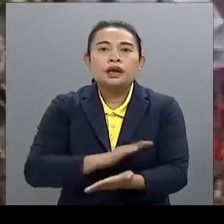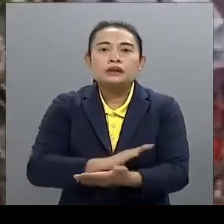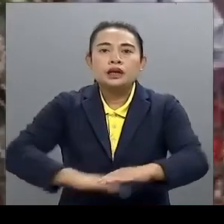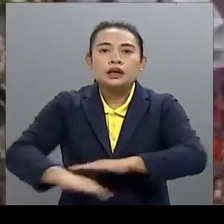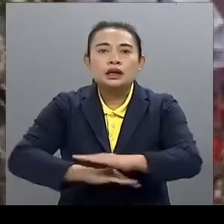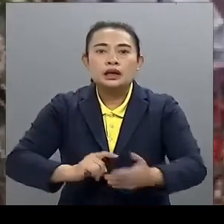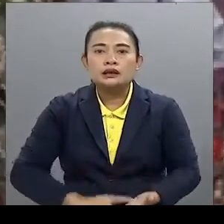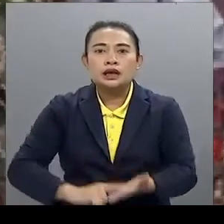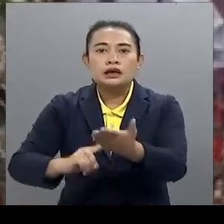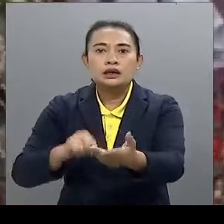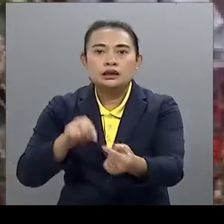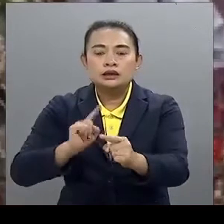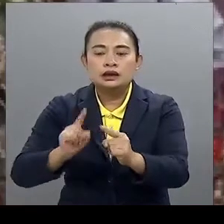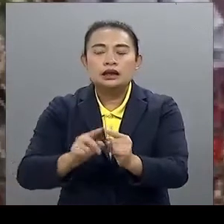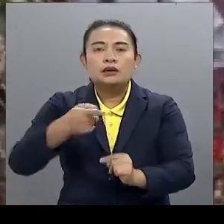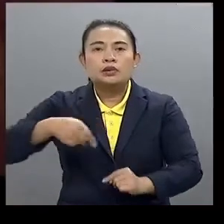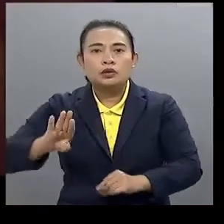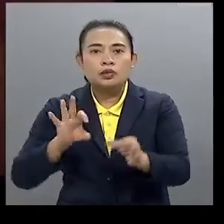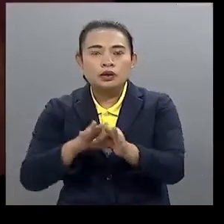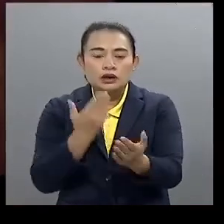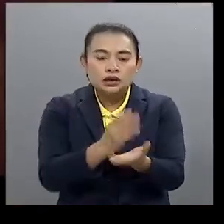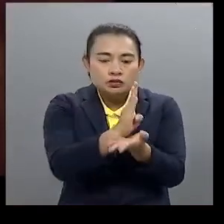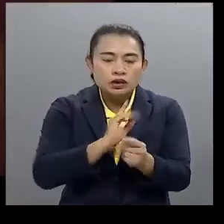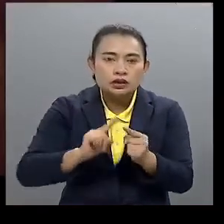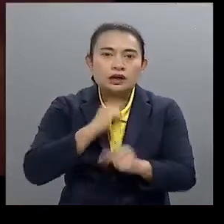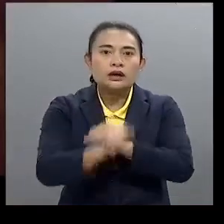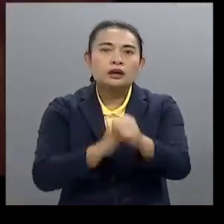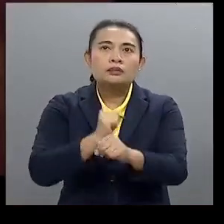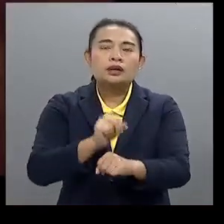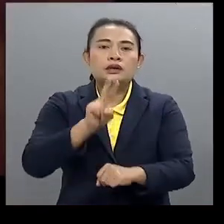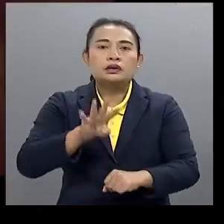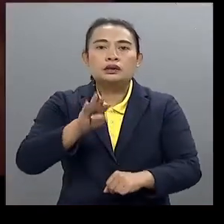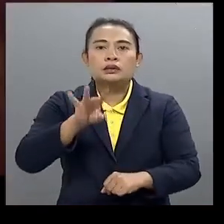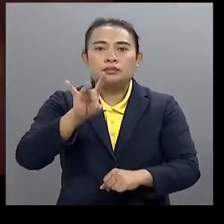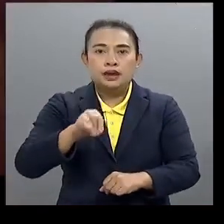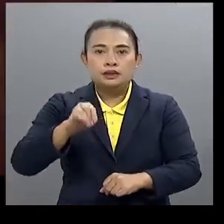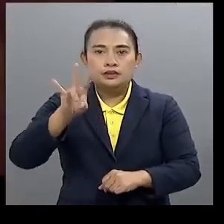ทางด้านนางบุญญฤทธิ์นิปวณิชย์ตลาดอำเภอแม่ริมจังหวัดเชียงใหม่ในฐานะเจ้าหน้าที่ศูนย์ดำรงธรรมอำเภอแม่ริมเปิดเผยว่าการที่แจ้งของในชรนั้นเป็นการชี้แจงไปตามกฎหมายไม่รายละเอียดเกี่ยวกับบัญชีรายรับรายจ่ายและวัตถุประสงค์แต่เห็นว่าในชรนั้นอย่างจะต้องมาชี้แจงกับพนักงานเจ้าหน้าที่ค่ะโดยนำเอกสารหลักฐานแล้วก็ใบอนุญาตการเรี่ยไรตามพ.ร.บ.ควบคุมการเรี่ยรายปี2487มาแสดงเพื่อให้เจ้าหน้าที่ตรวจสอบตามระเบียบราชการหากพบว่าไม่ถูกต้องก็จะเข้าข่ายให้การเท็จกับเจ้าพนักงานได้ค่ะ